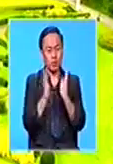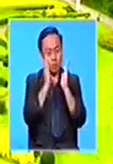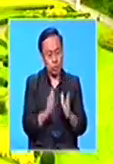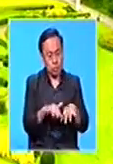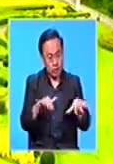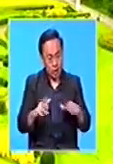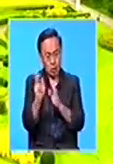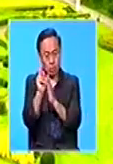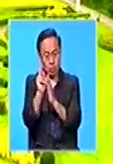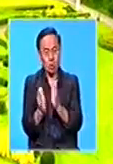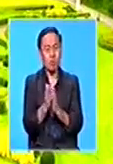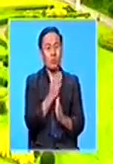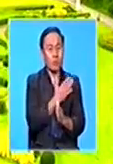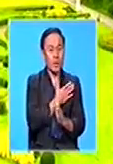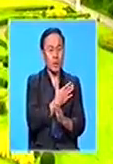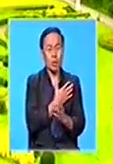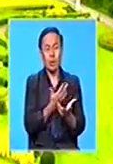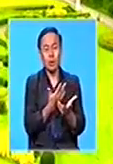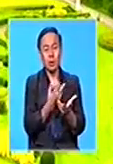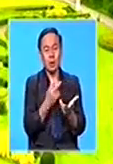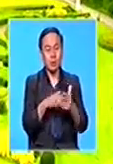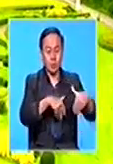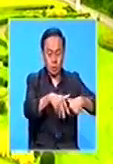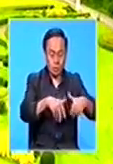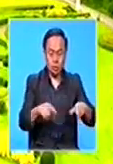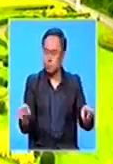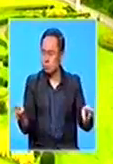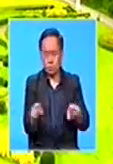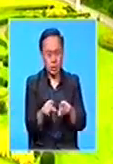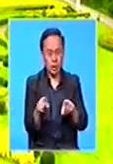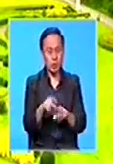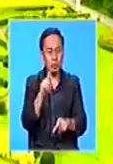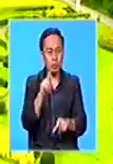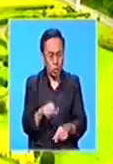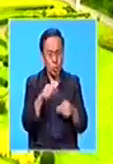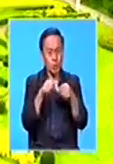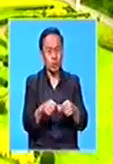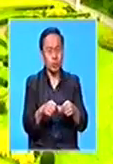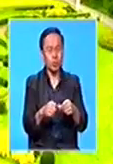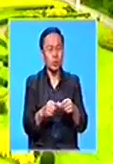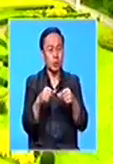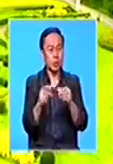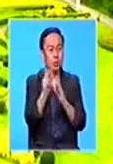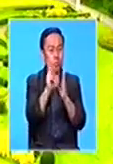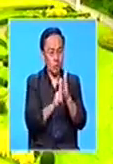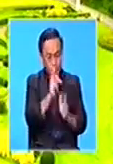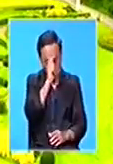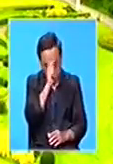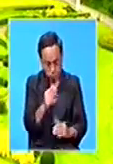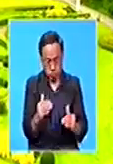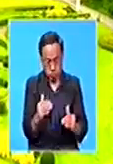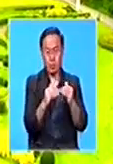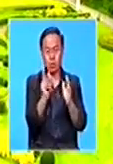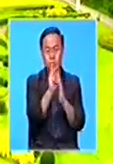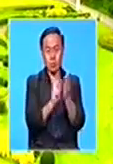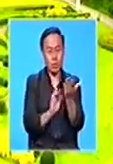สถ์กฎหมายของประชาชนทั่วไปทั้งพระทั้งคฤหัสถ์ทั้งประชาชนทุกกลุ่มนะครับก็คือประชาชนทั้งสิ้นเพราะนั้นต้องเคารพกฎหมาย